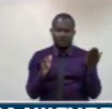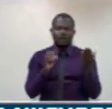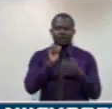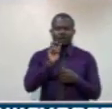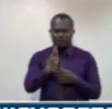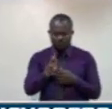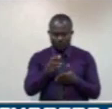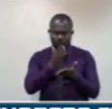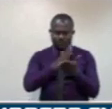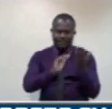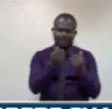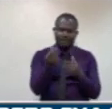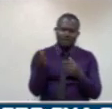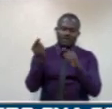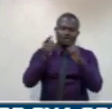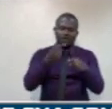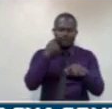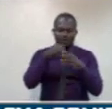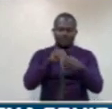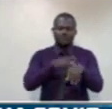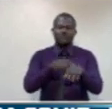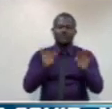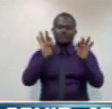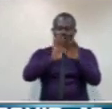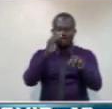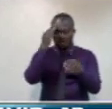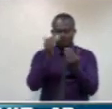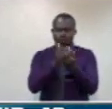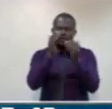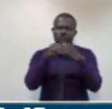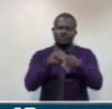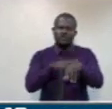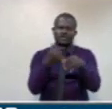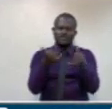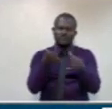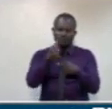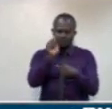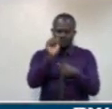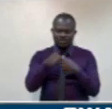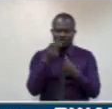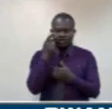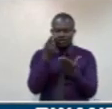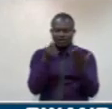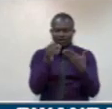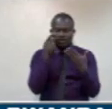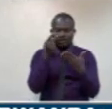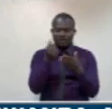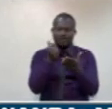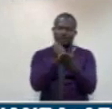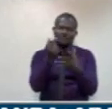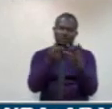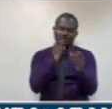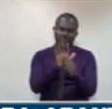cyangwa se dukate amafaranga tuyabazanire muyabone mu gihe cyangwa ngo ku mworozi muri iki gihe nicyo cyonyine acungiraho. Yabonye amafaranga amufasha ibintu